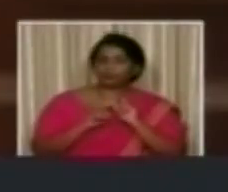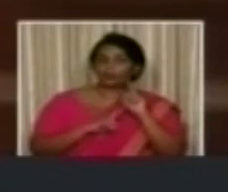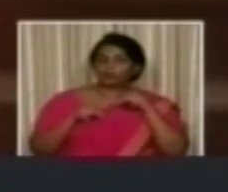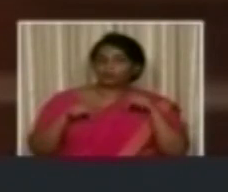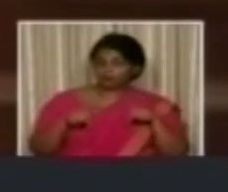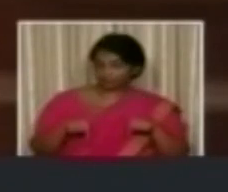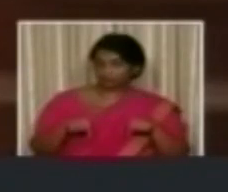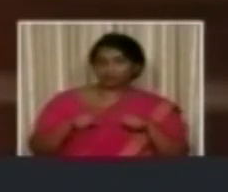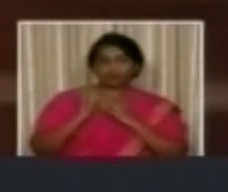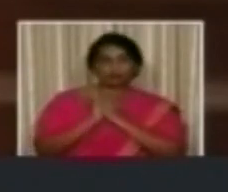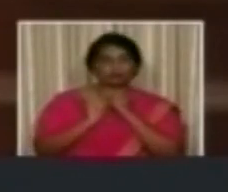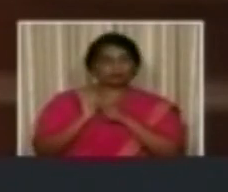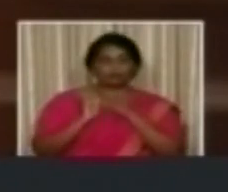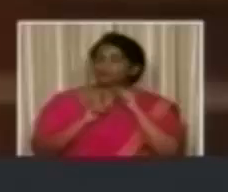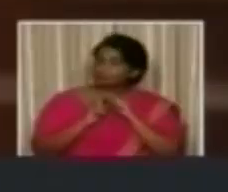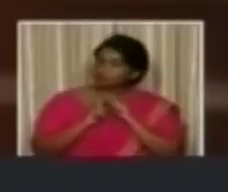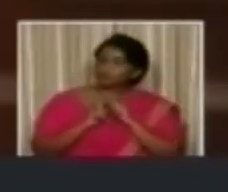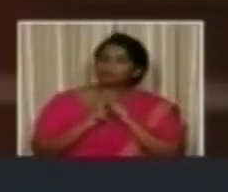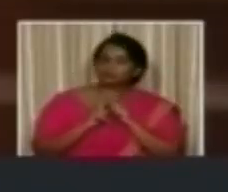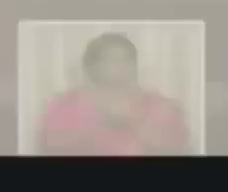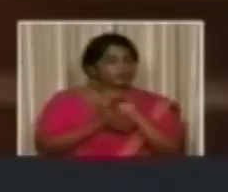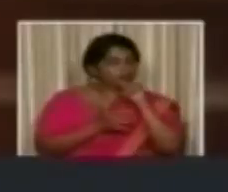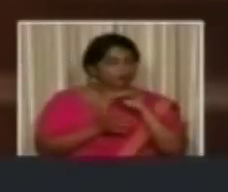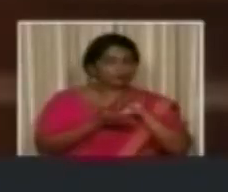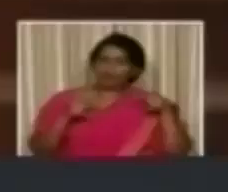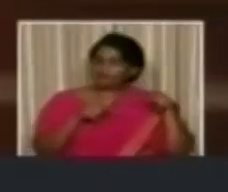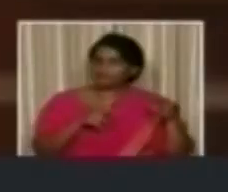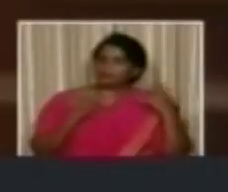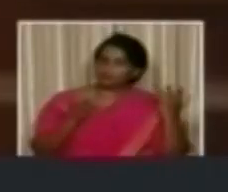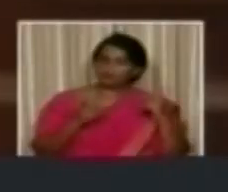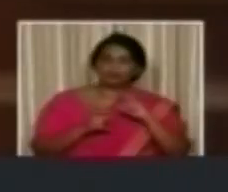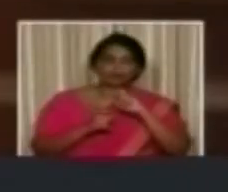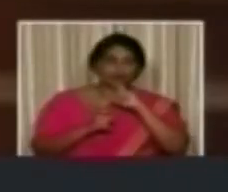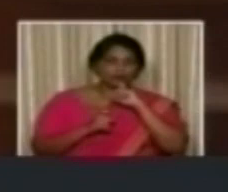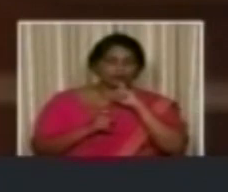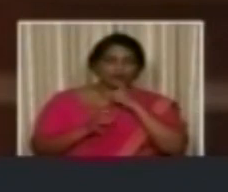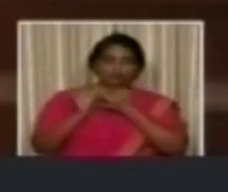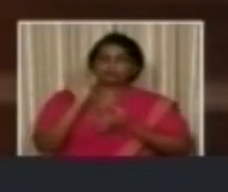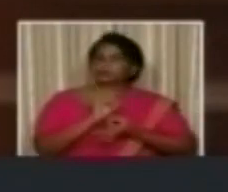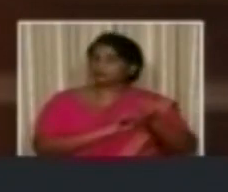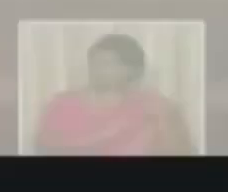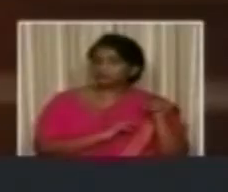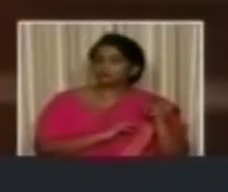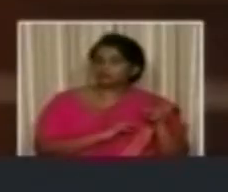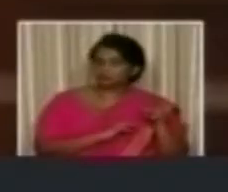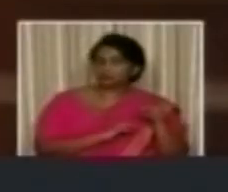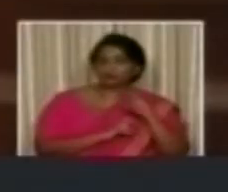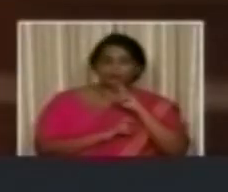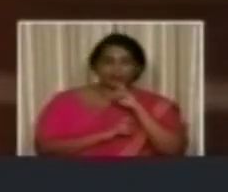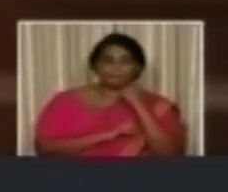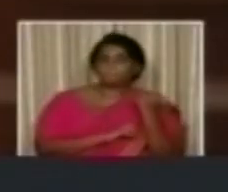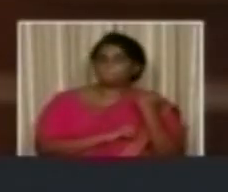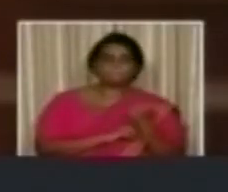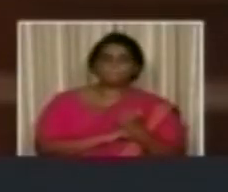எடுக்கப்பட்டுள்ளன. இந்த பாராளுமன்றத்தின் வரப்பிரசாதங்கள் தொடர்பிலான வழக்காக இருப்பினும் இல்லாத போதிலும் நீதிமன்றில் வழக்கொன்றை தாக்கல் செய்தால் அதனை